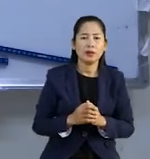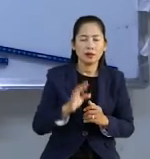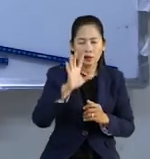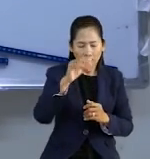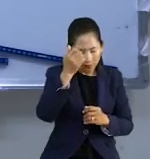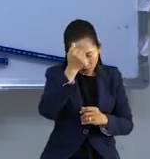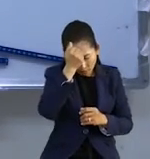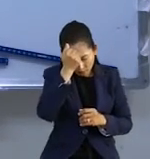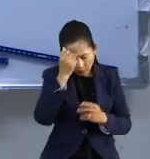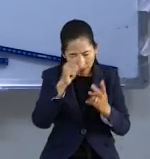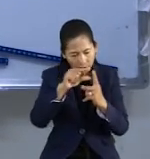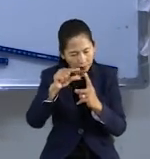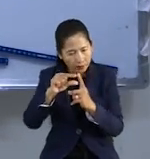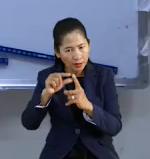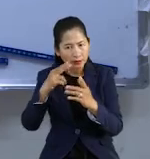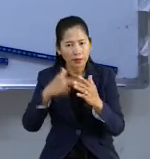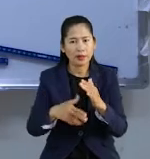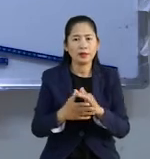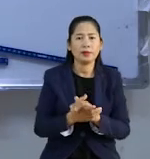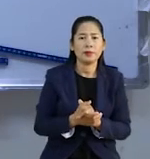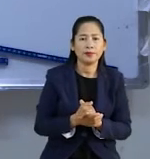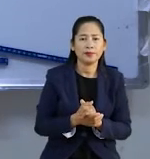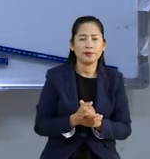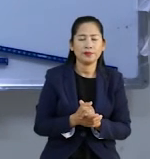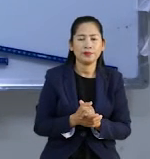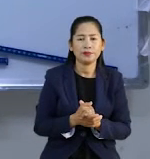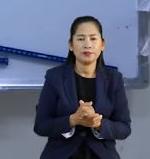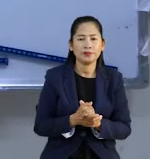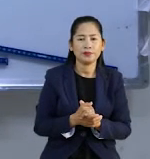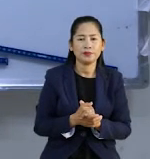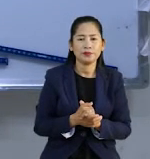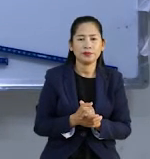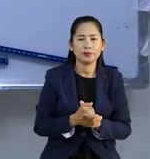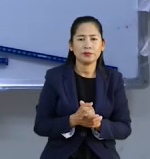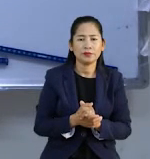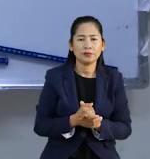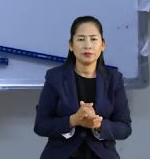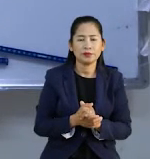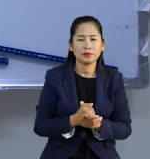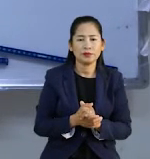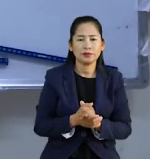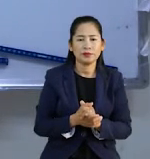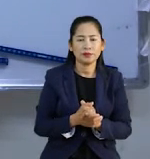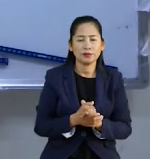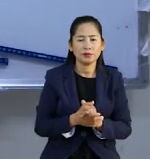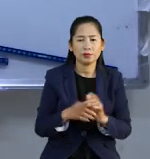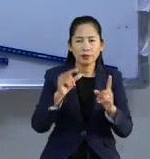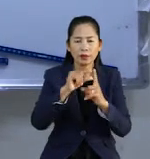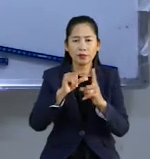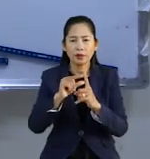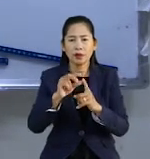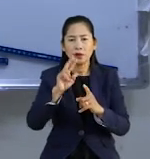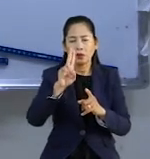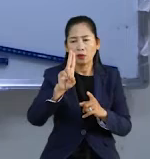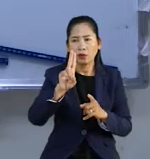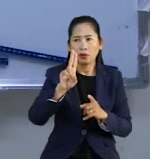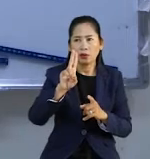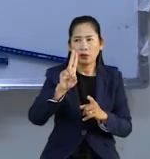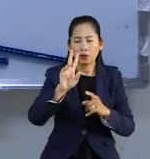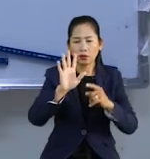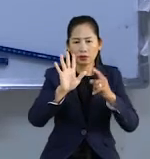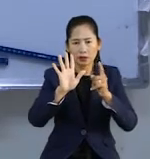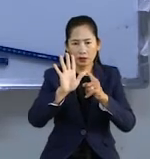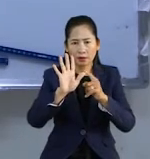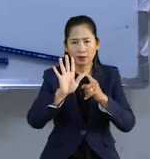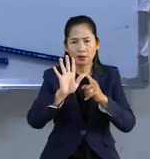เรานักเตียนเหมือตาเมียนเปียเอาไว้คลาเต้ได้กัดโซอได้ก้นเปียเอาไว้ก้นได้สัญญาผัดเลอปลายเป็